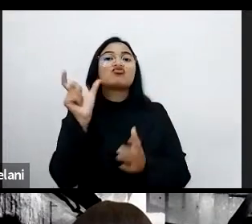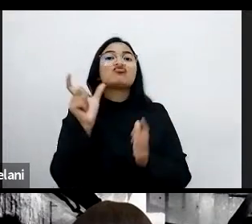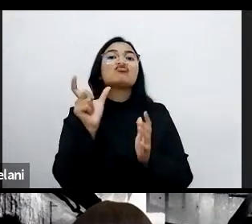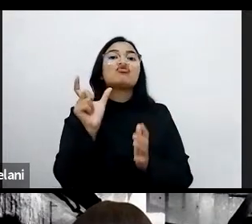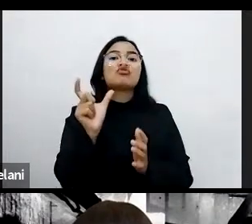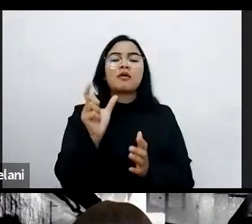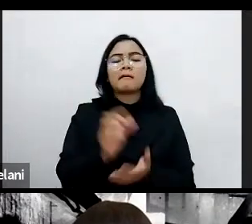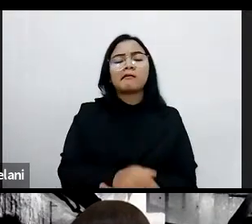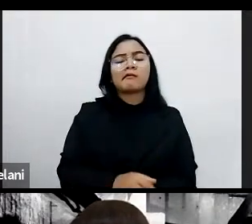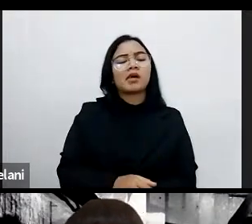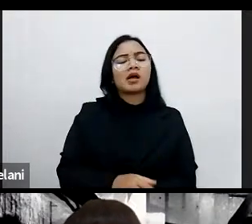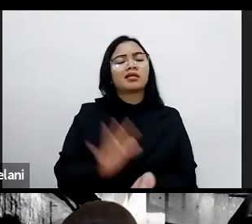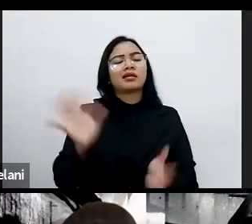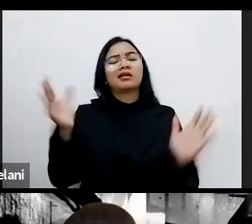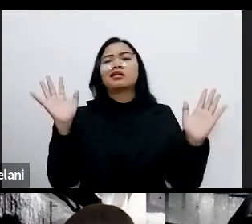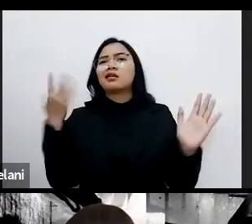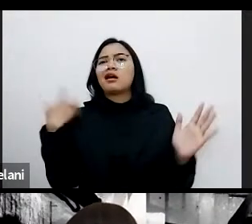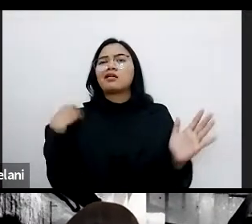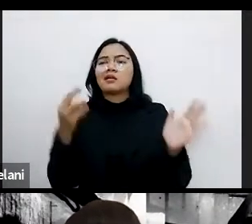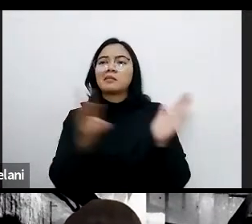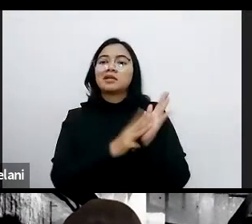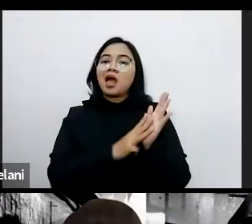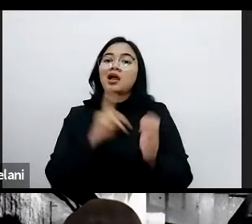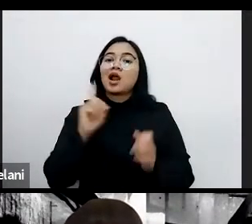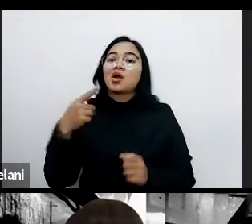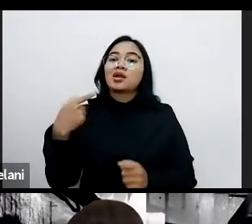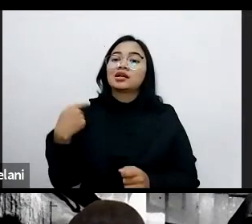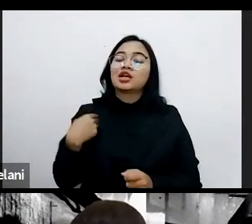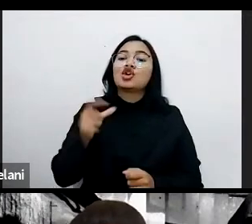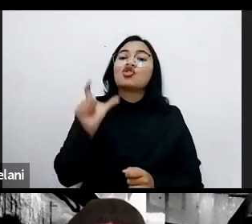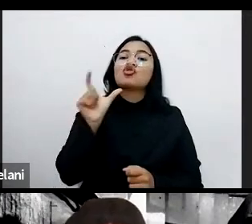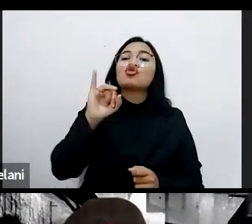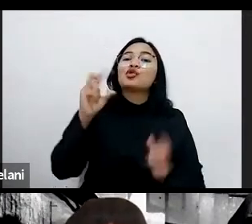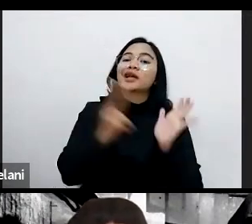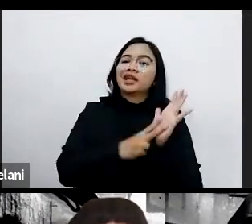UIN itu kan udah menjadi masalah yang kayak gitu kan,